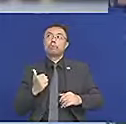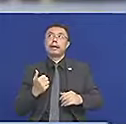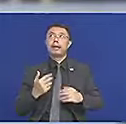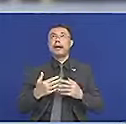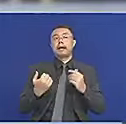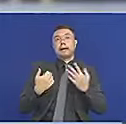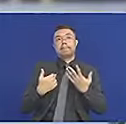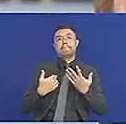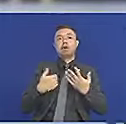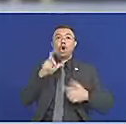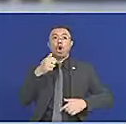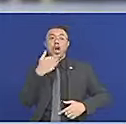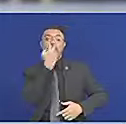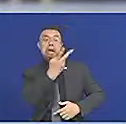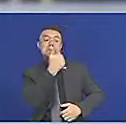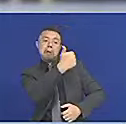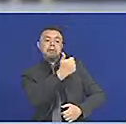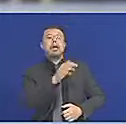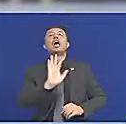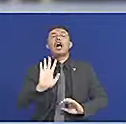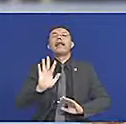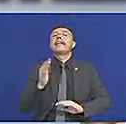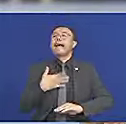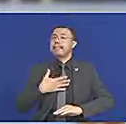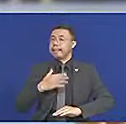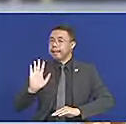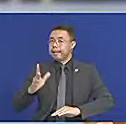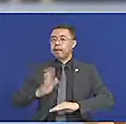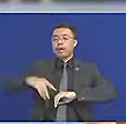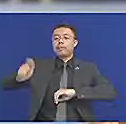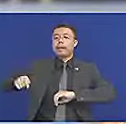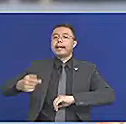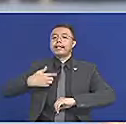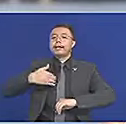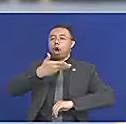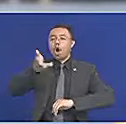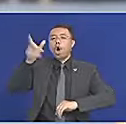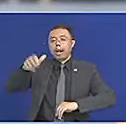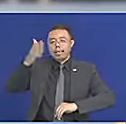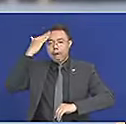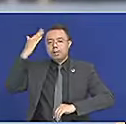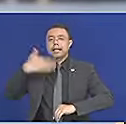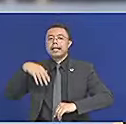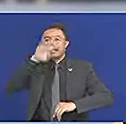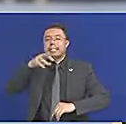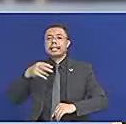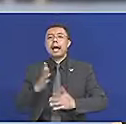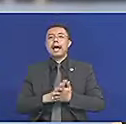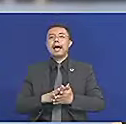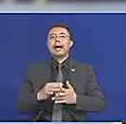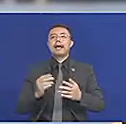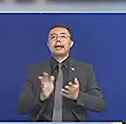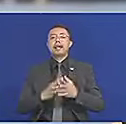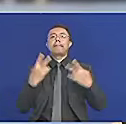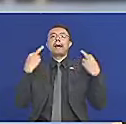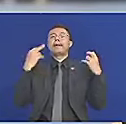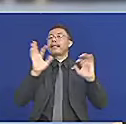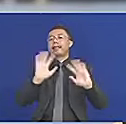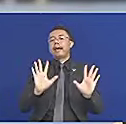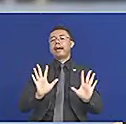di surga, di pengadilan kita tahu saya ini cari pencitraan atau tidak. Udah